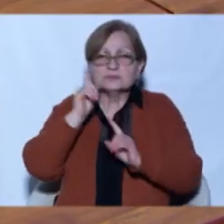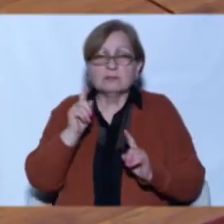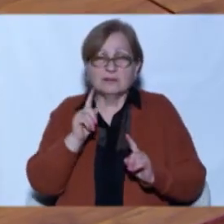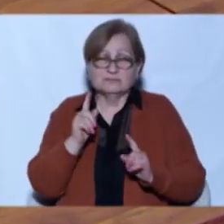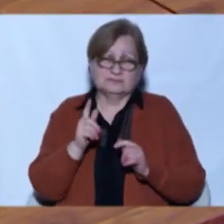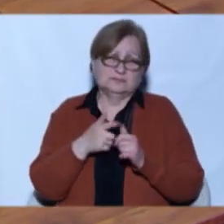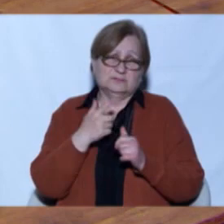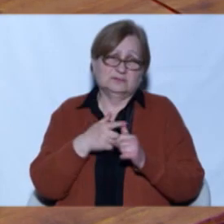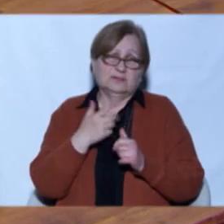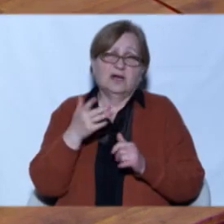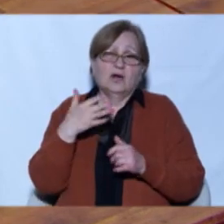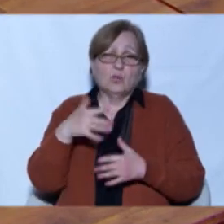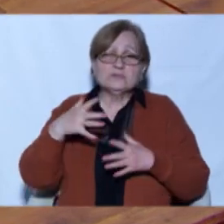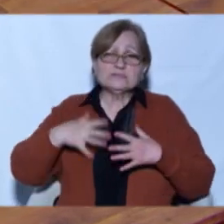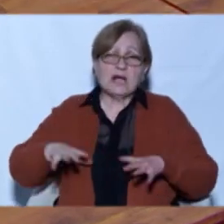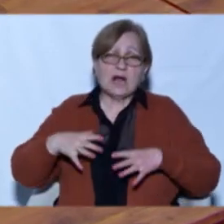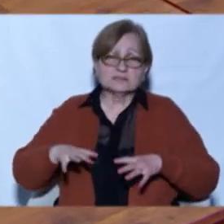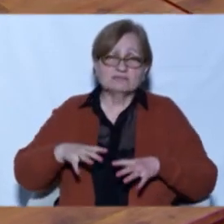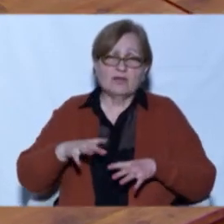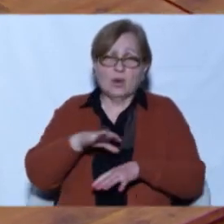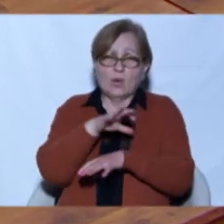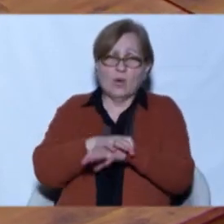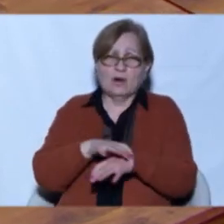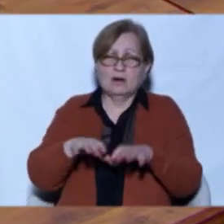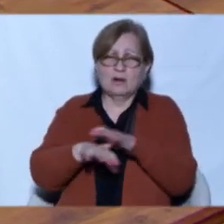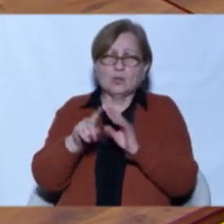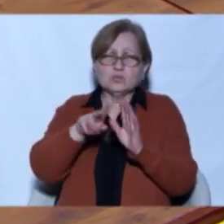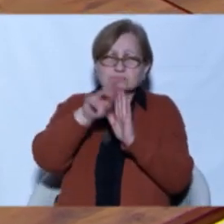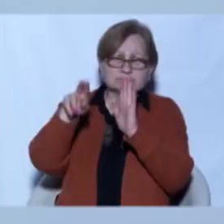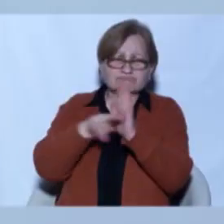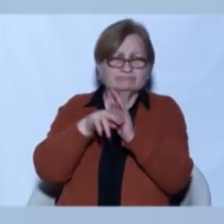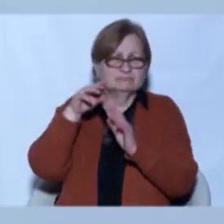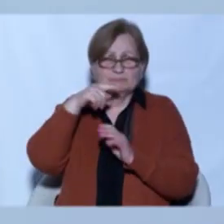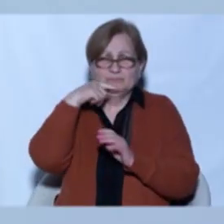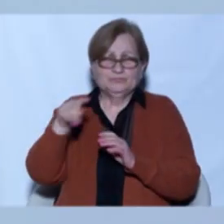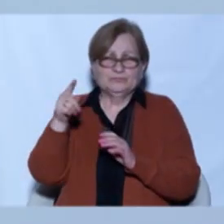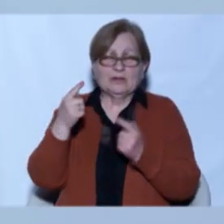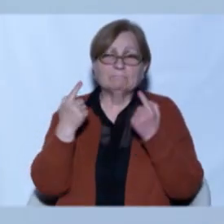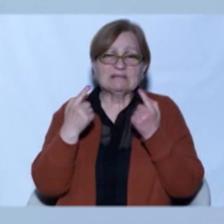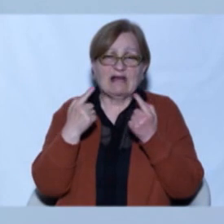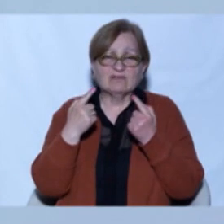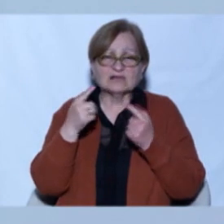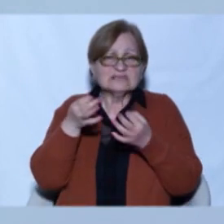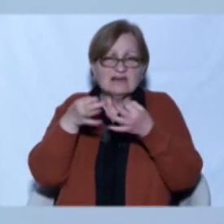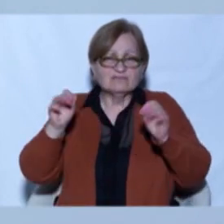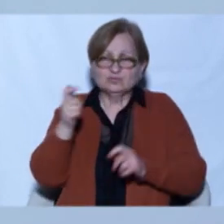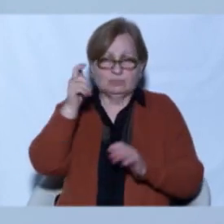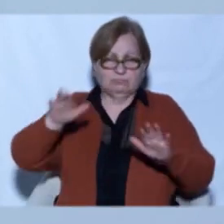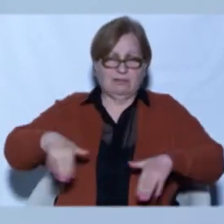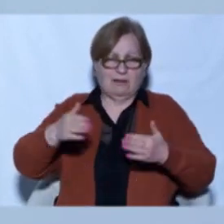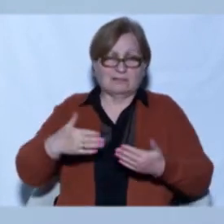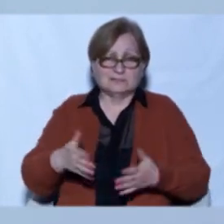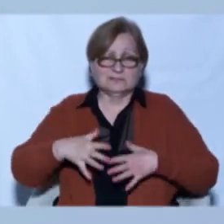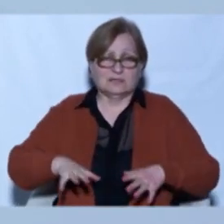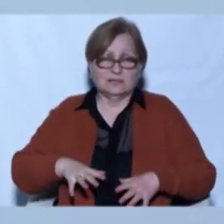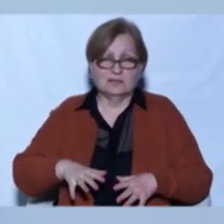როდესაც ქვეყანა იყო, ქვეყანას დაკარგული ჰქონდა თავისუფლება, ყველაზე მთავარი ღირებულება ჩემი აზრით.